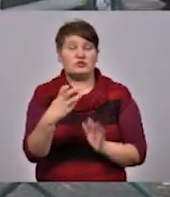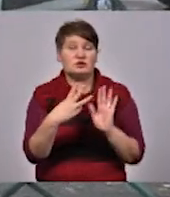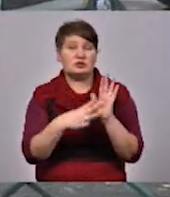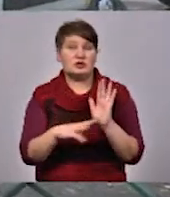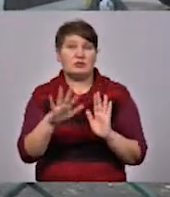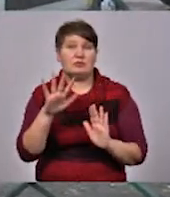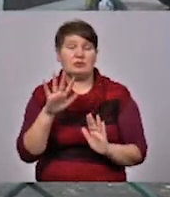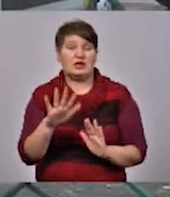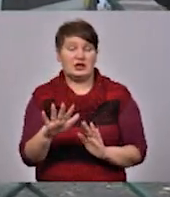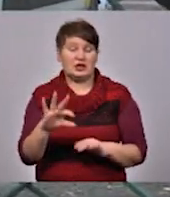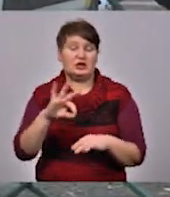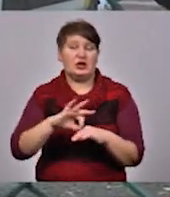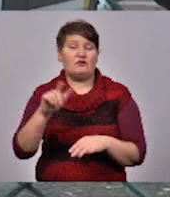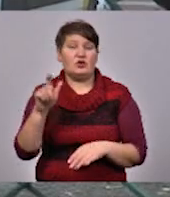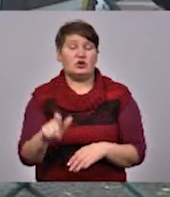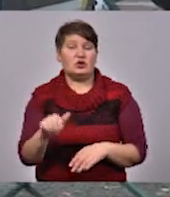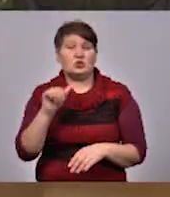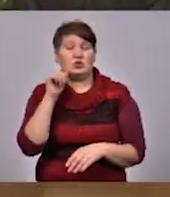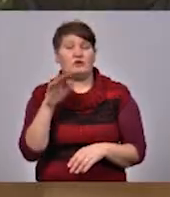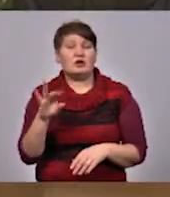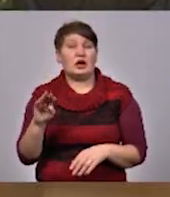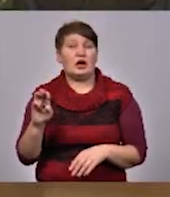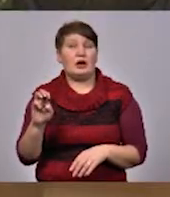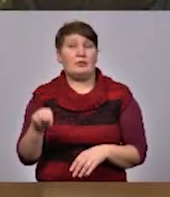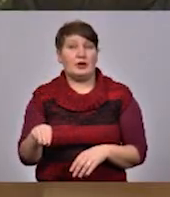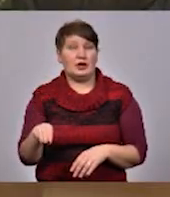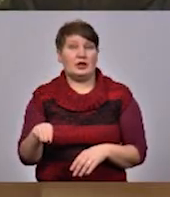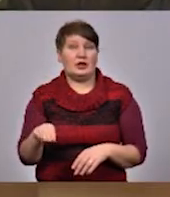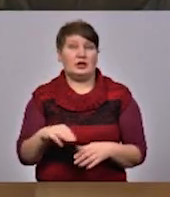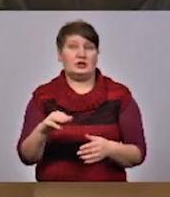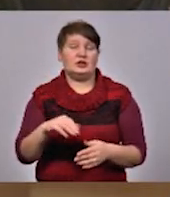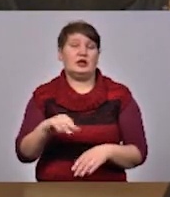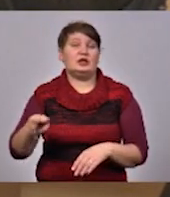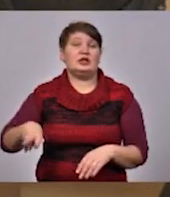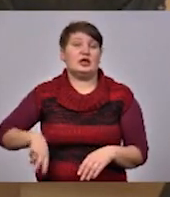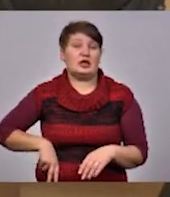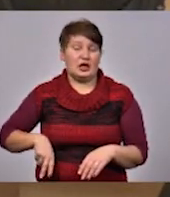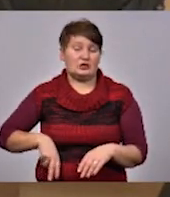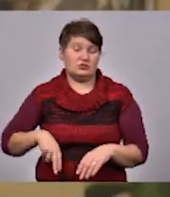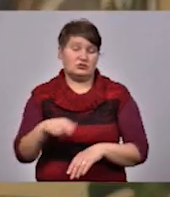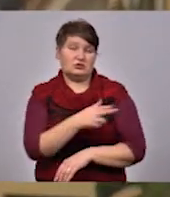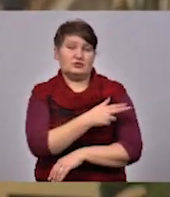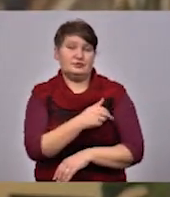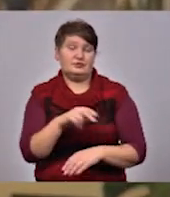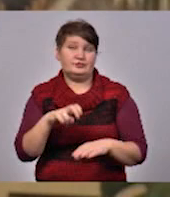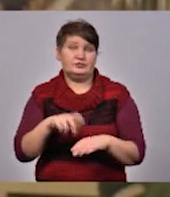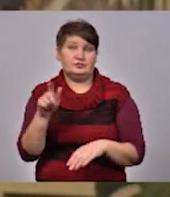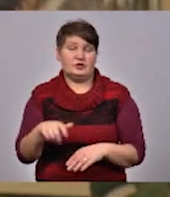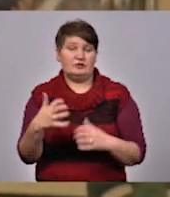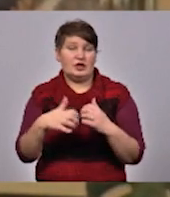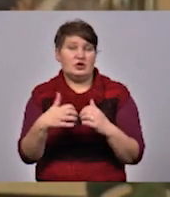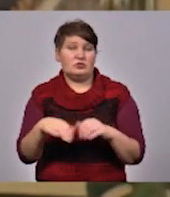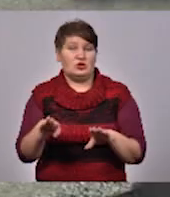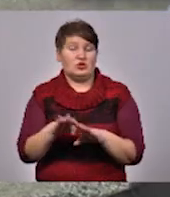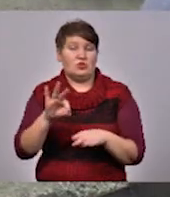385 інсулінозалежних хворих. Директор Надвірнянської центральної районної лікарні Сергій Ємельянчук розповідає, що в середньому такому хворому на місяць потрібно